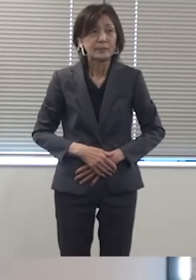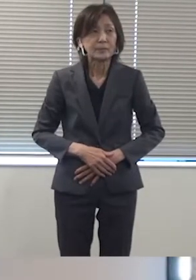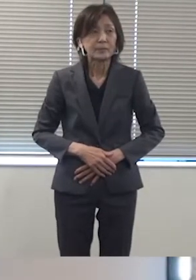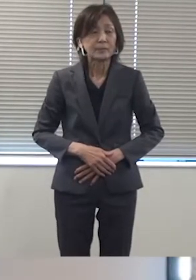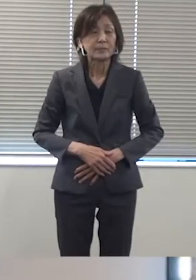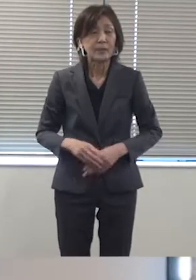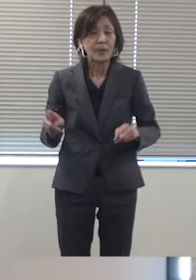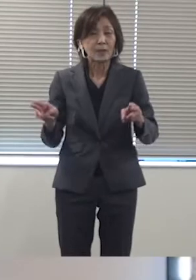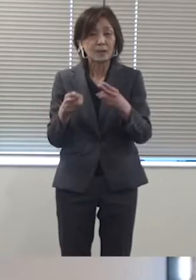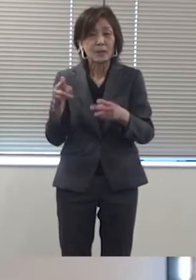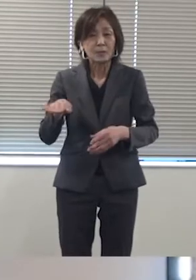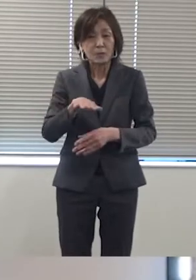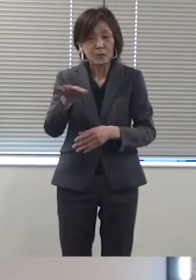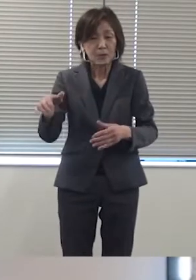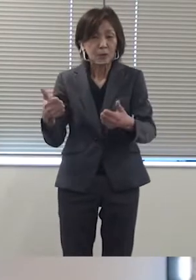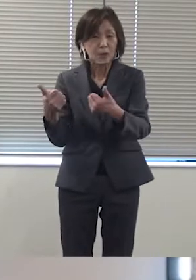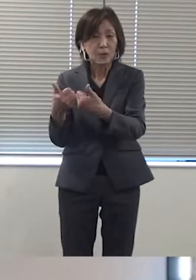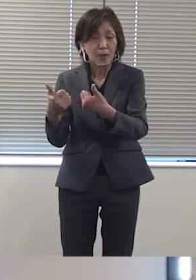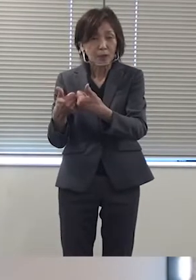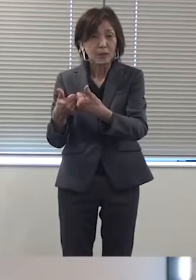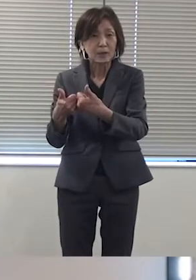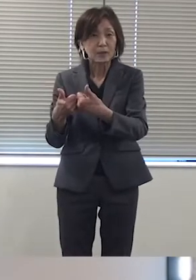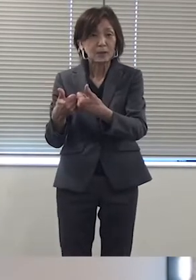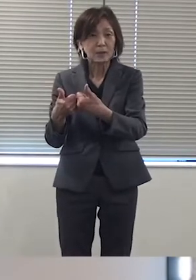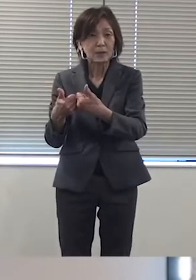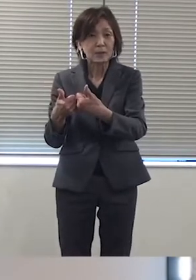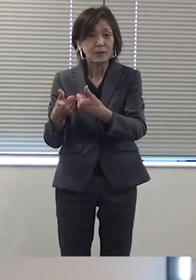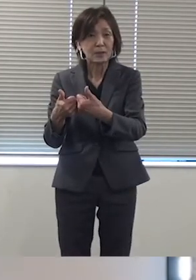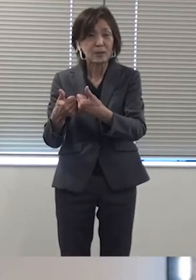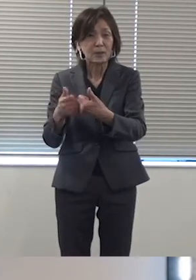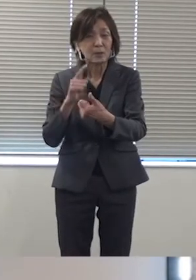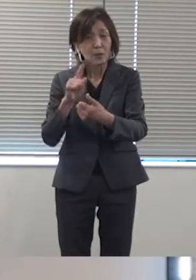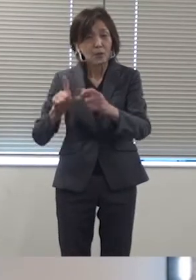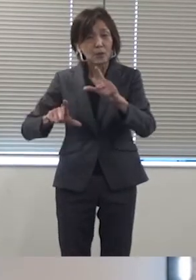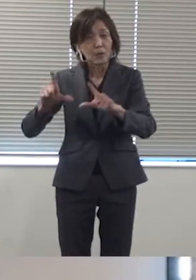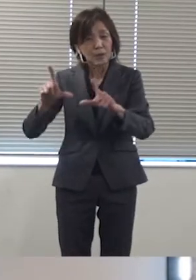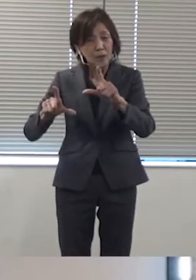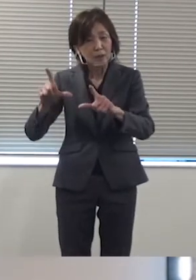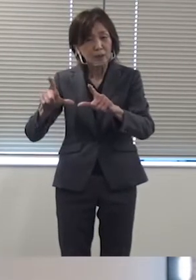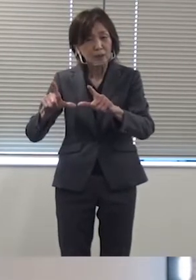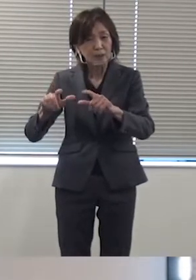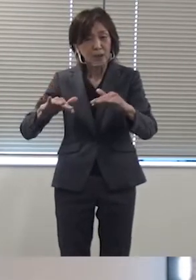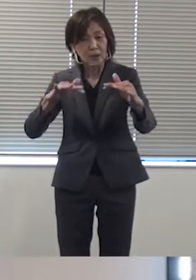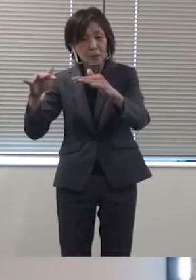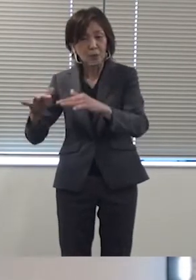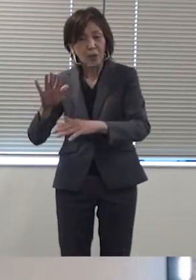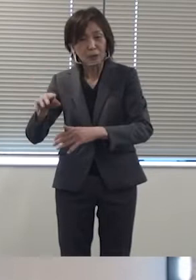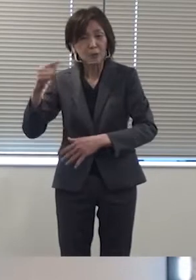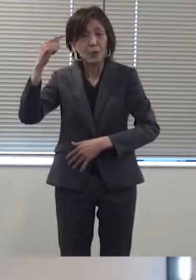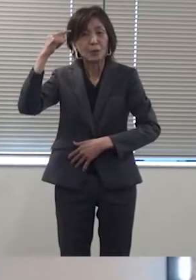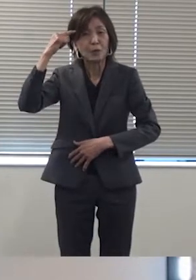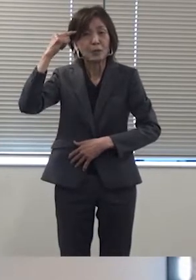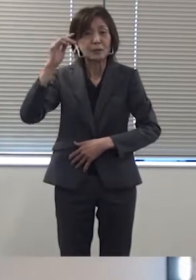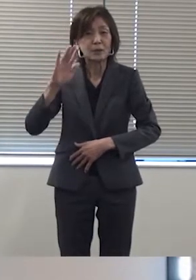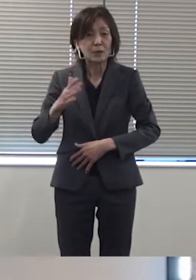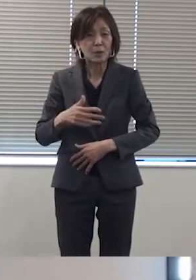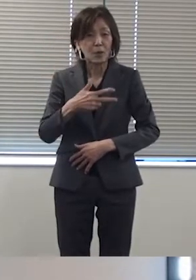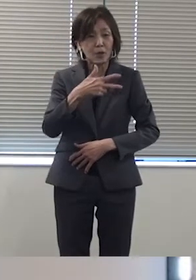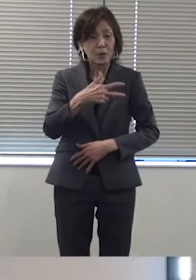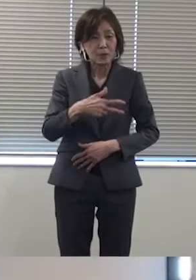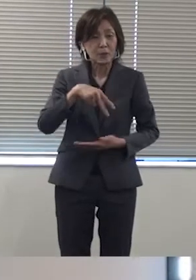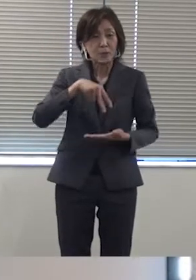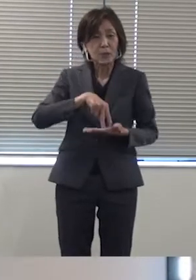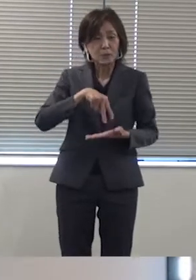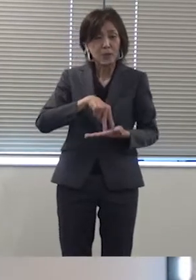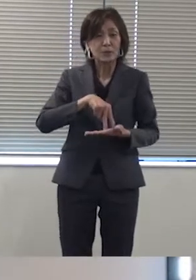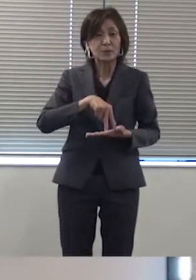見なさないと思うんですけども、新地方でその、例えばいわゆる統合再編に向け